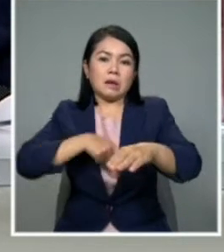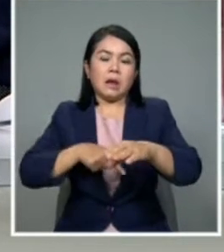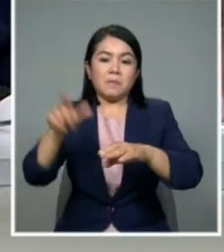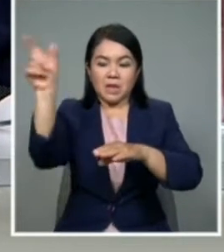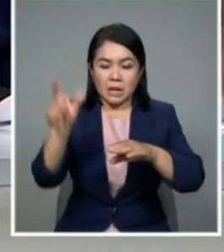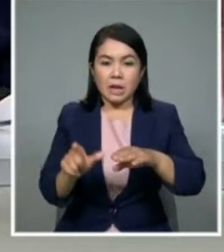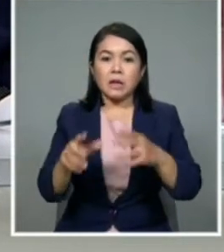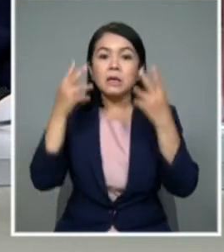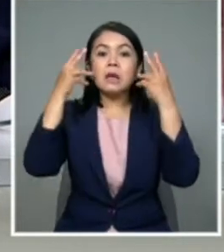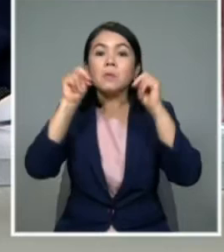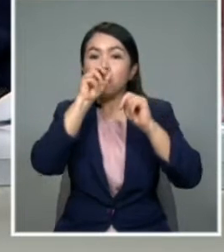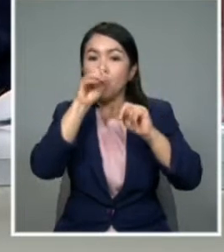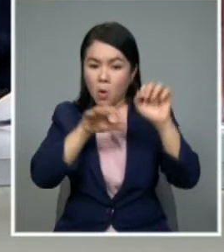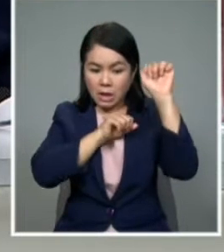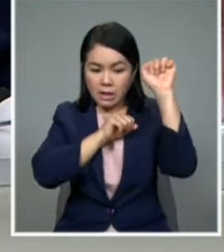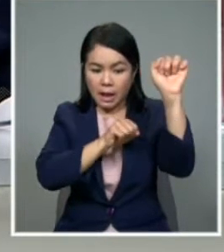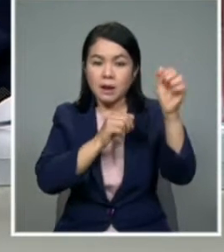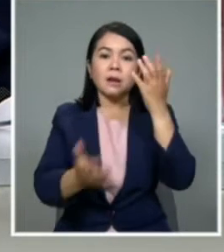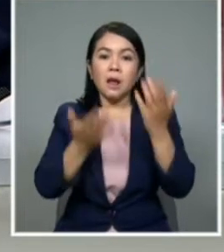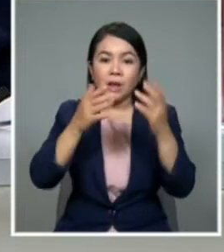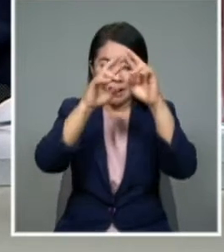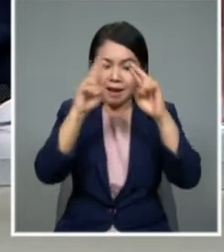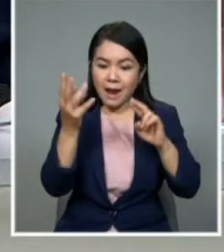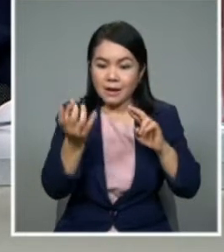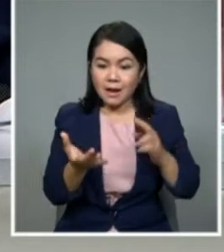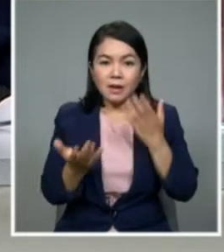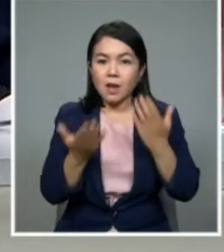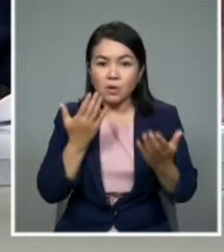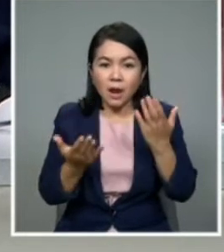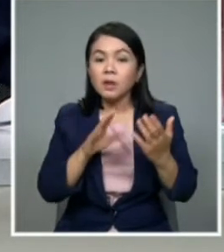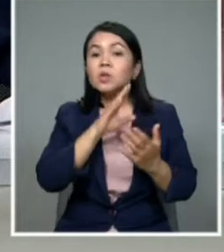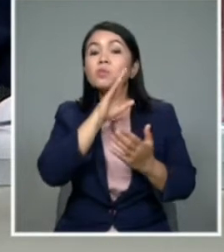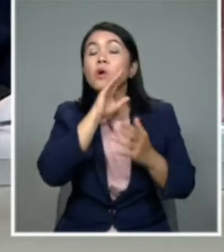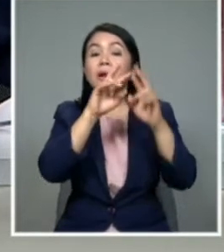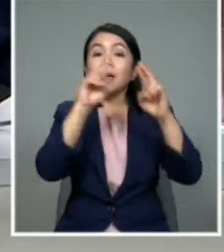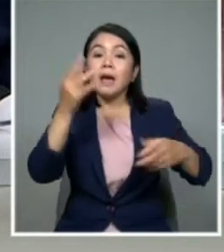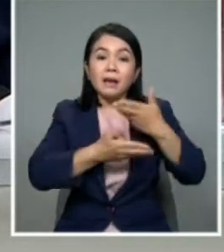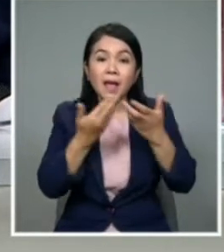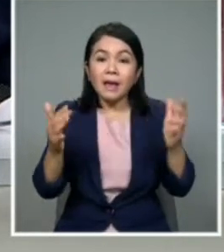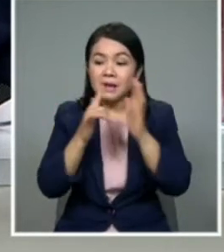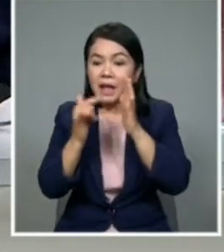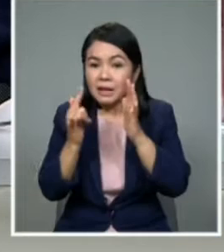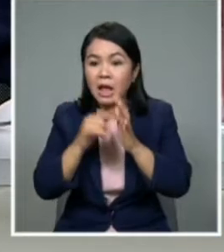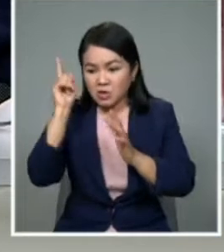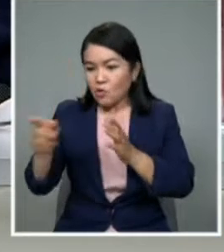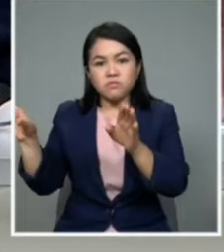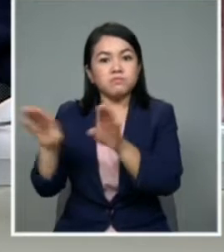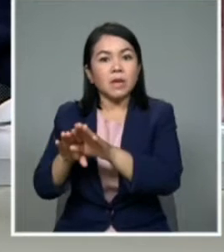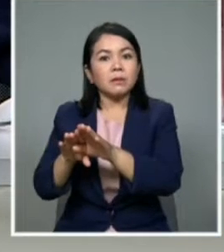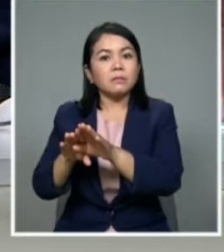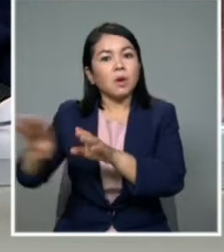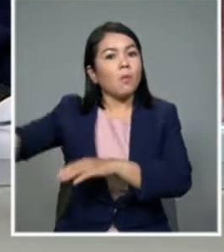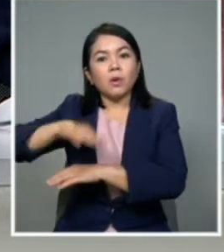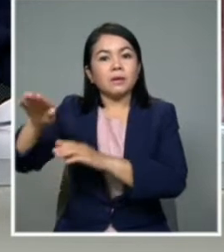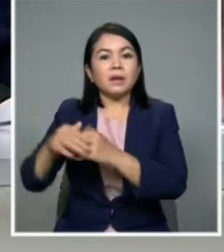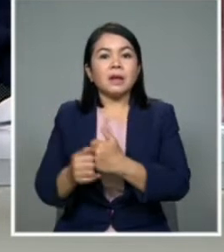รีของอิตาลีประกาศเลยนะคะว่าไม่ว่าคุณจะเปิดร้านอะไรถ้าคุณไม่ใช่ซูเปอร์มาร์เก็ตหรือว่าร้านขายยาคุณต้องปิดให้บริการทั้งหม